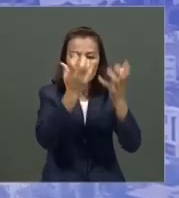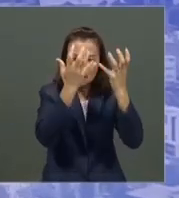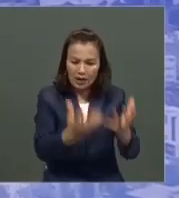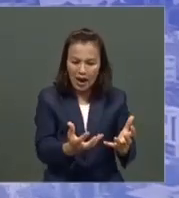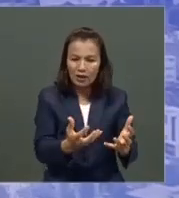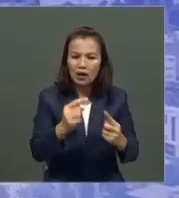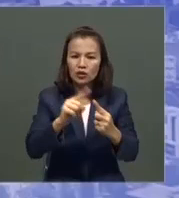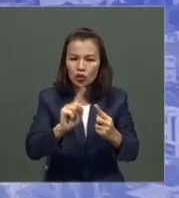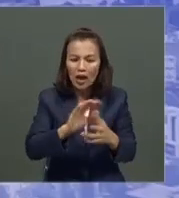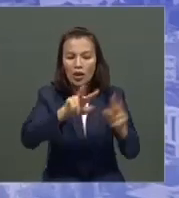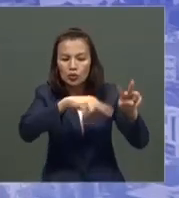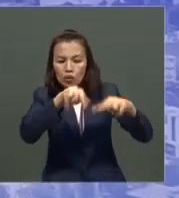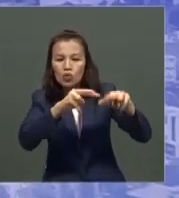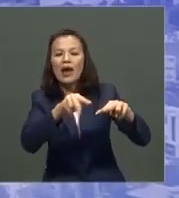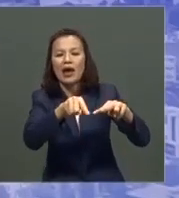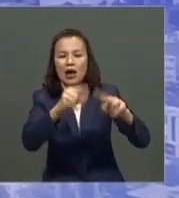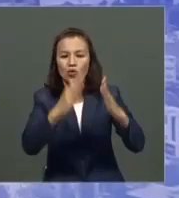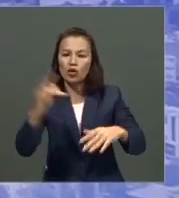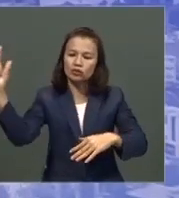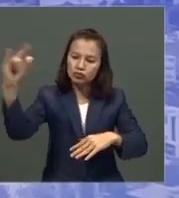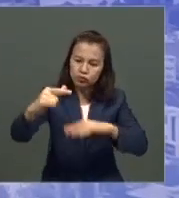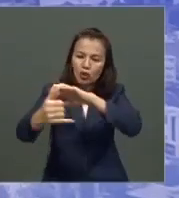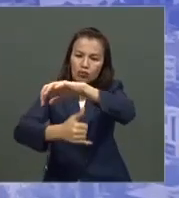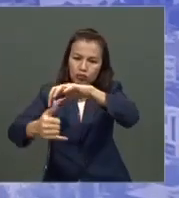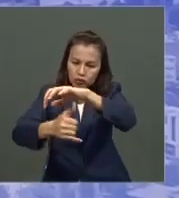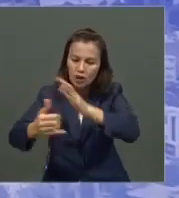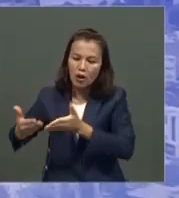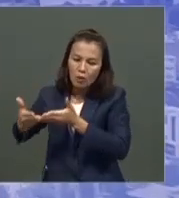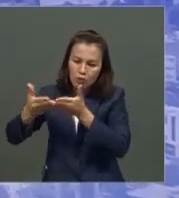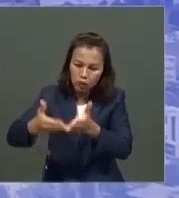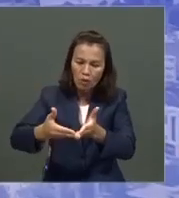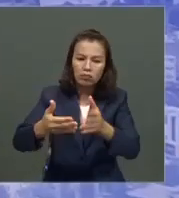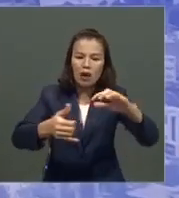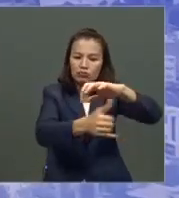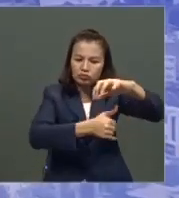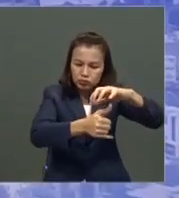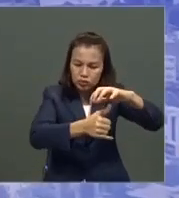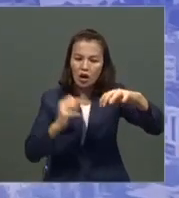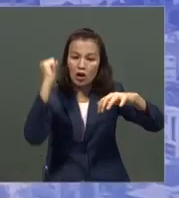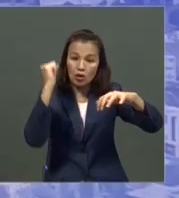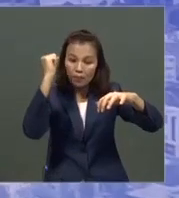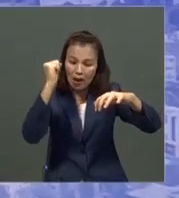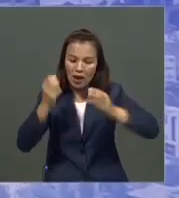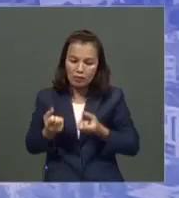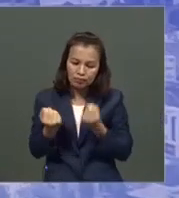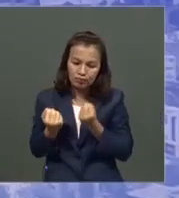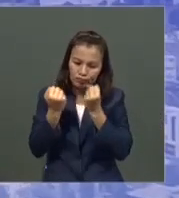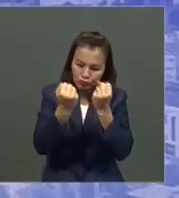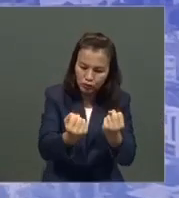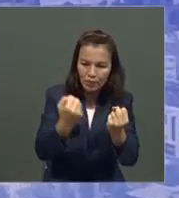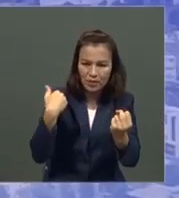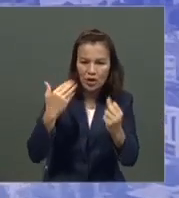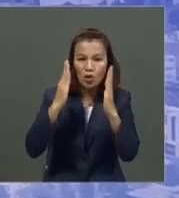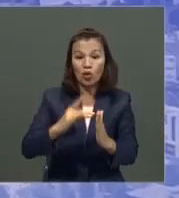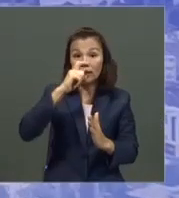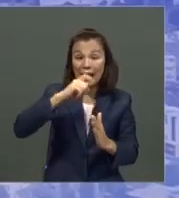แง่ของการดูแลคนที่เข้าประเทศนะคะไม่ว่าจะเป็นทางอากาศทางน้ำทางบกและยังมีส่วนหนึ่งที่คนไทยออกนอกประเทศด้วย